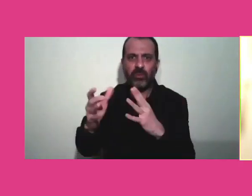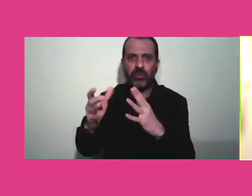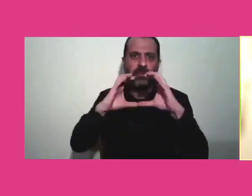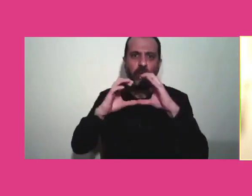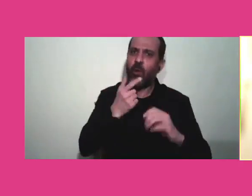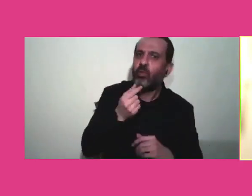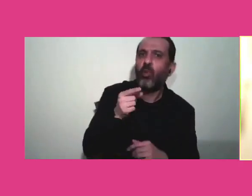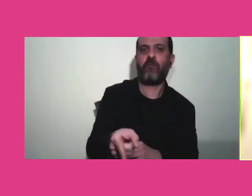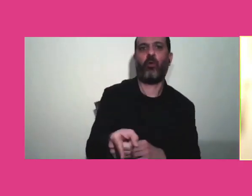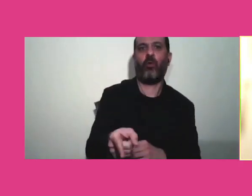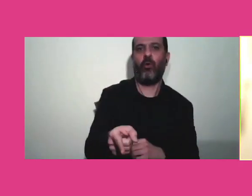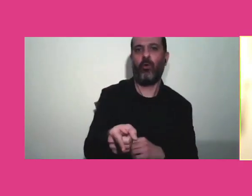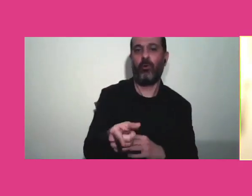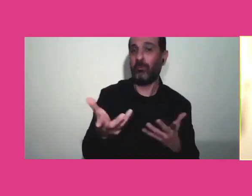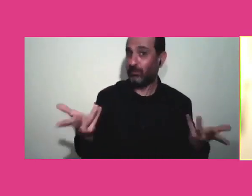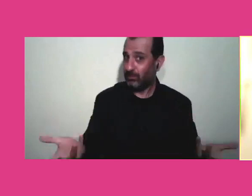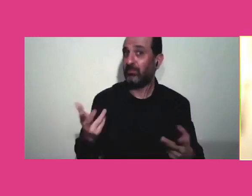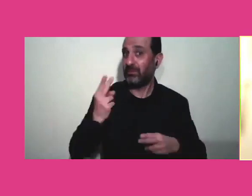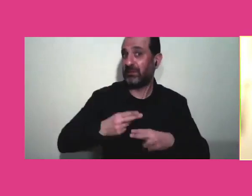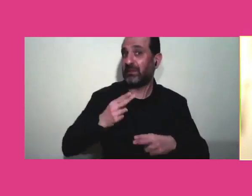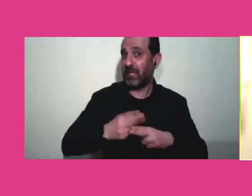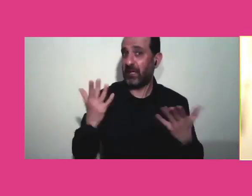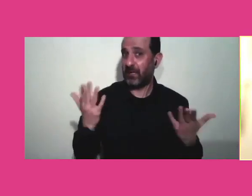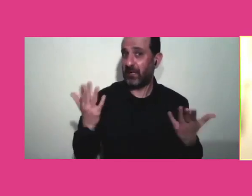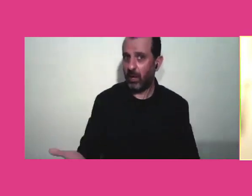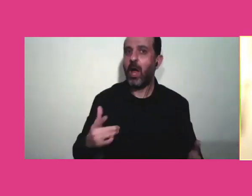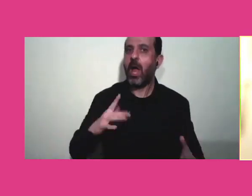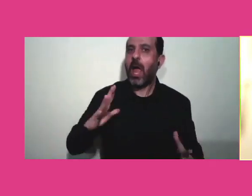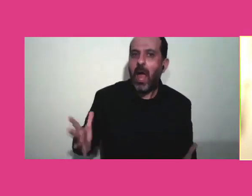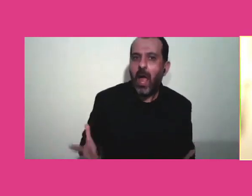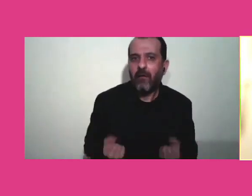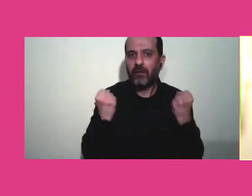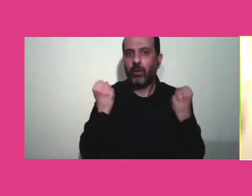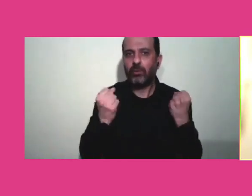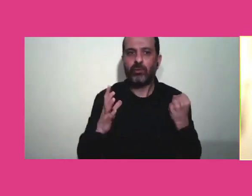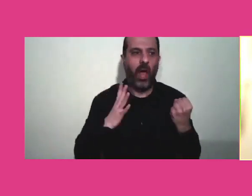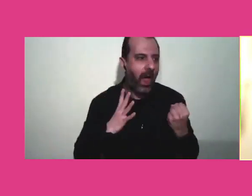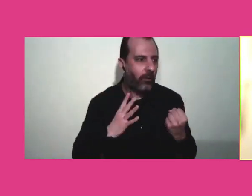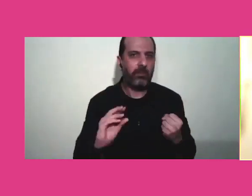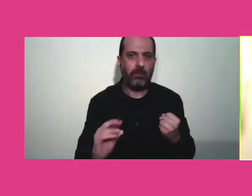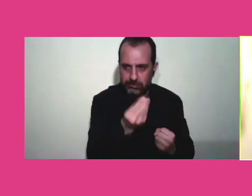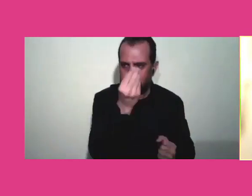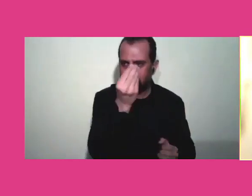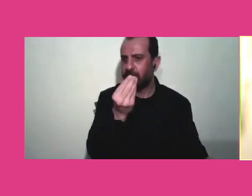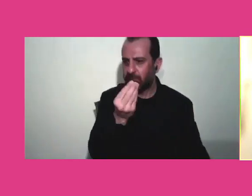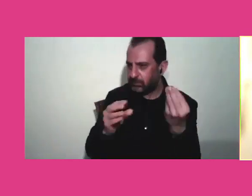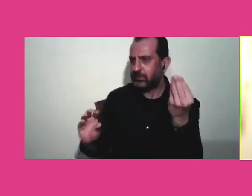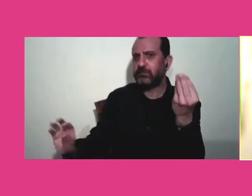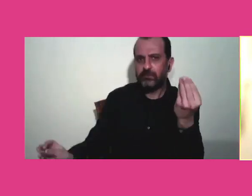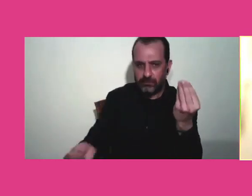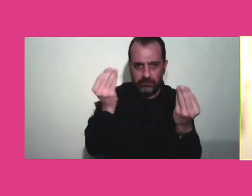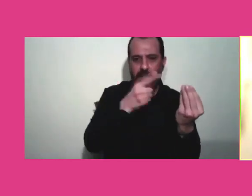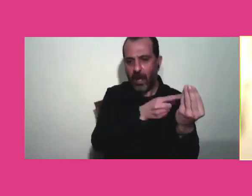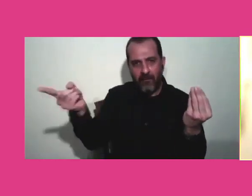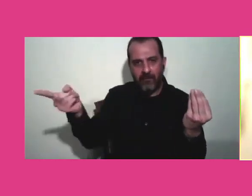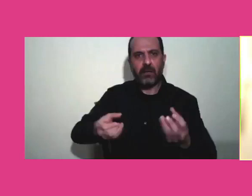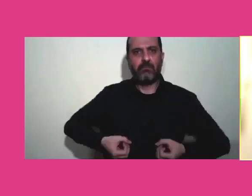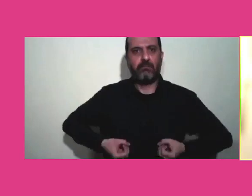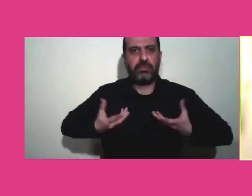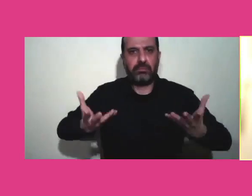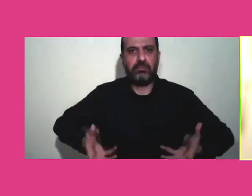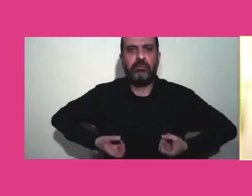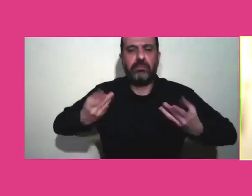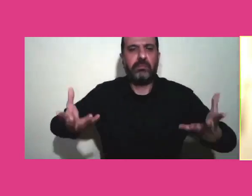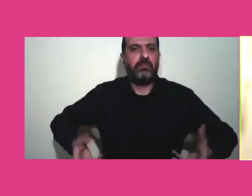είναι ευτυχώς πλέον υπάρχουν όλο και περισσότερα άτομα που μπορούν να εκφράσουν αυτά που πιστεύουν. Βέβαια,